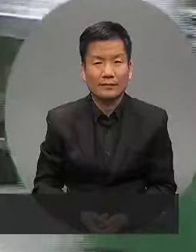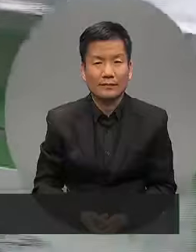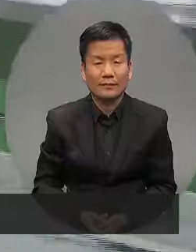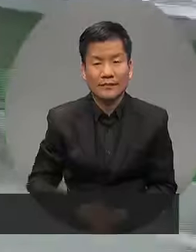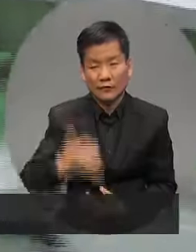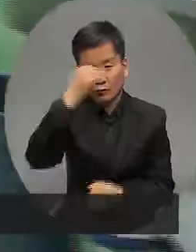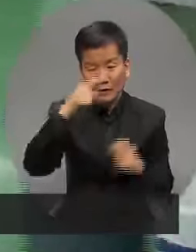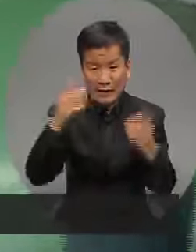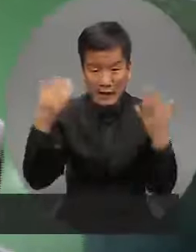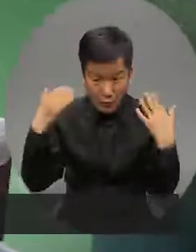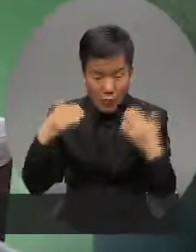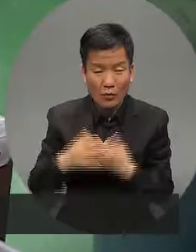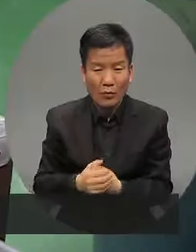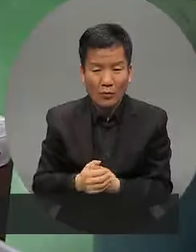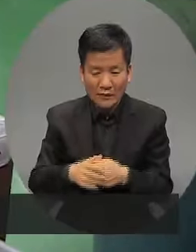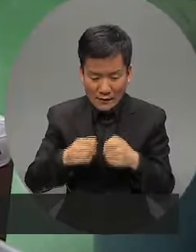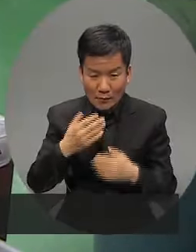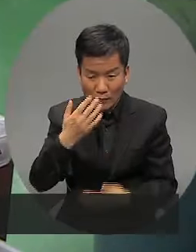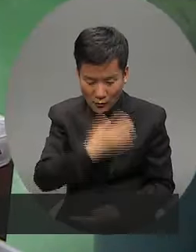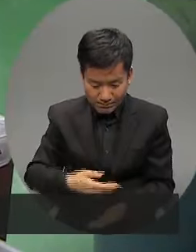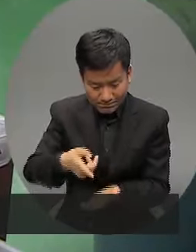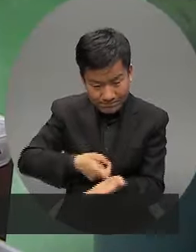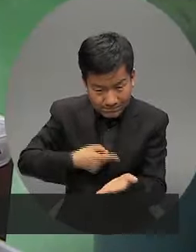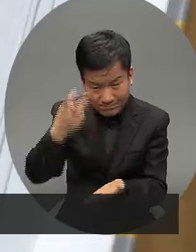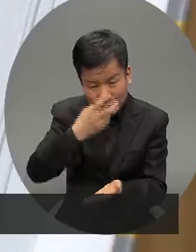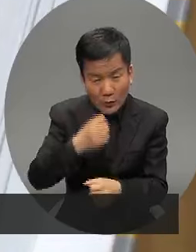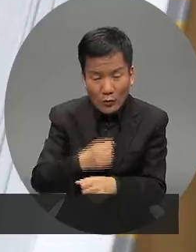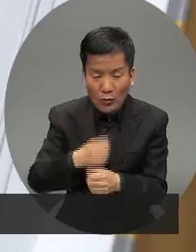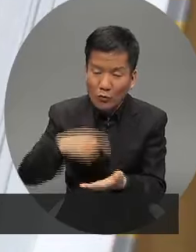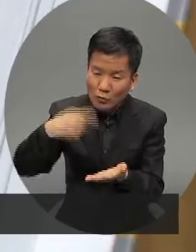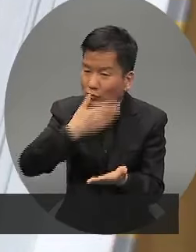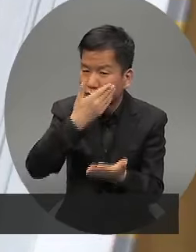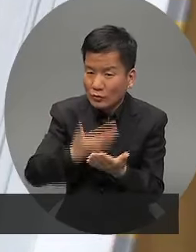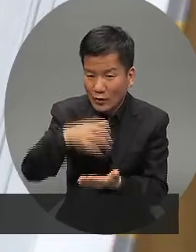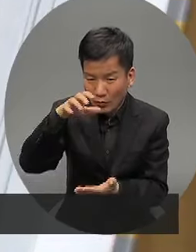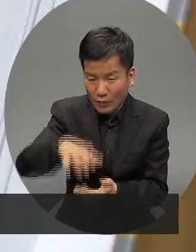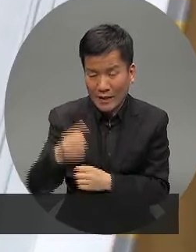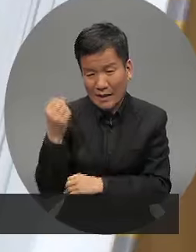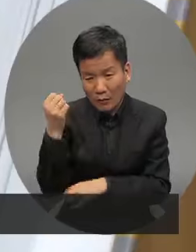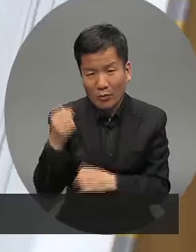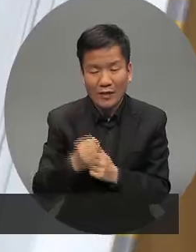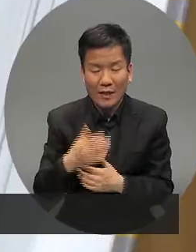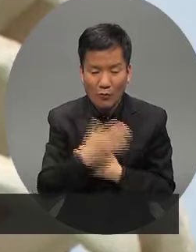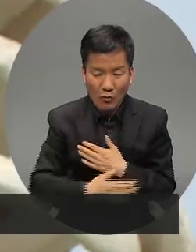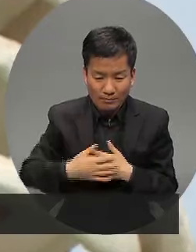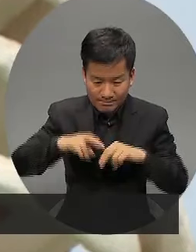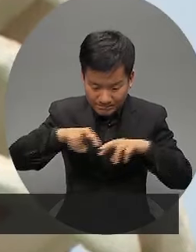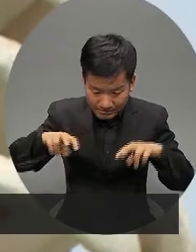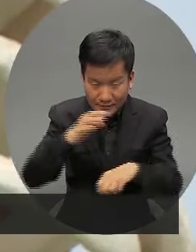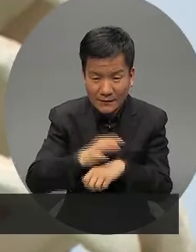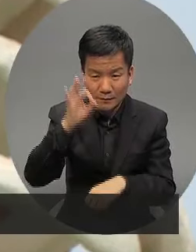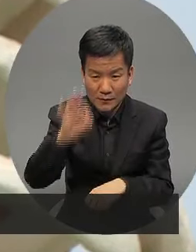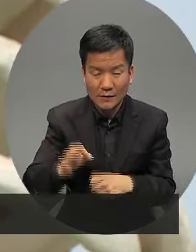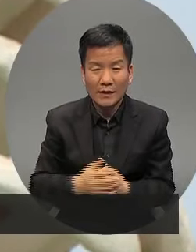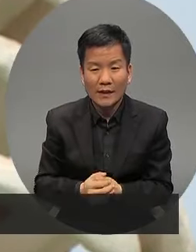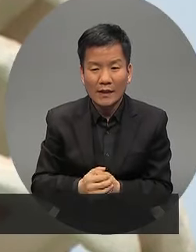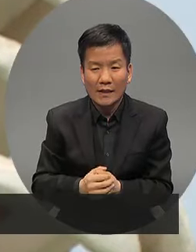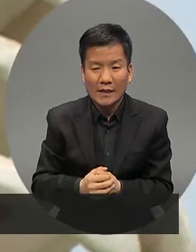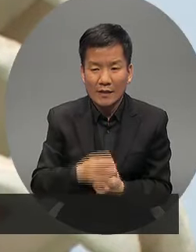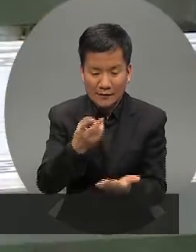전해드립니다 과대학 해부학 실습실 의대 교육의 가장 중요한 기본 과목인 인체 해부를 배우는 곳으로 철제